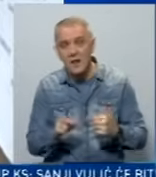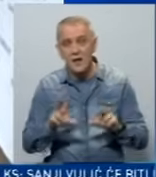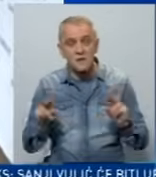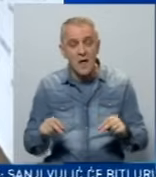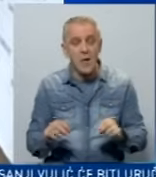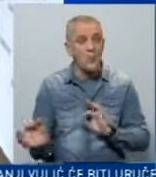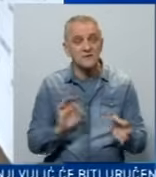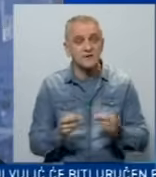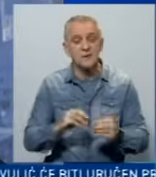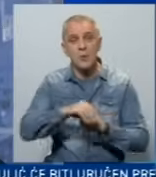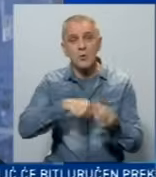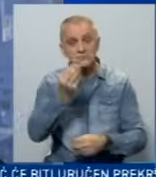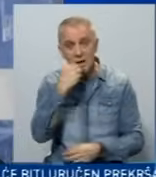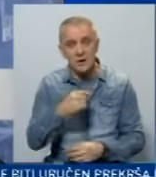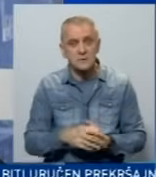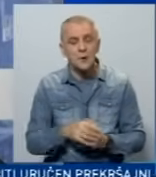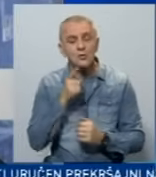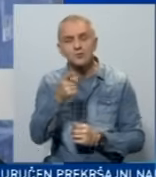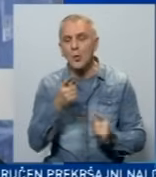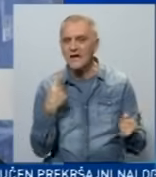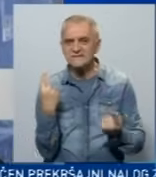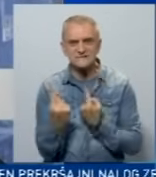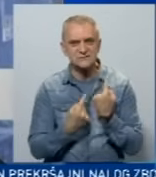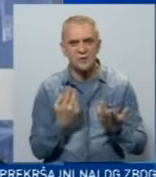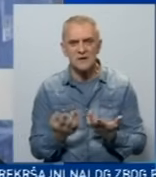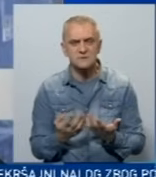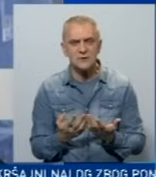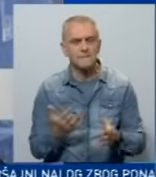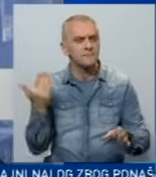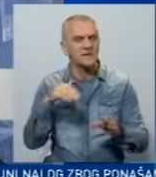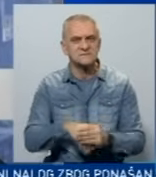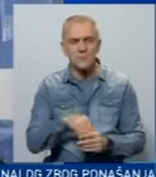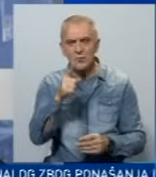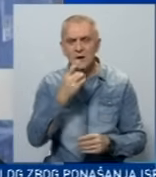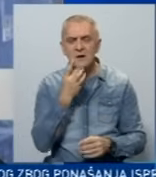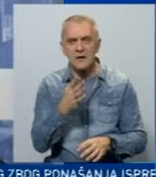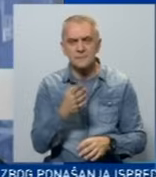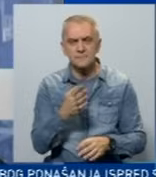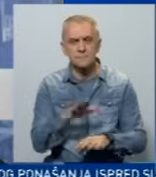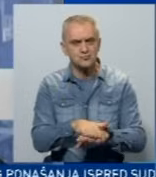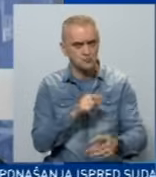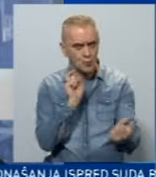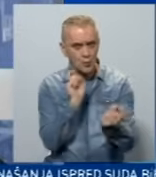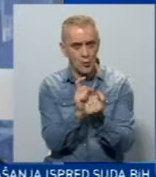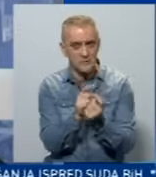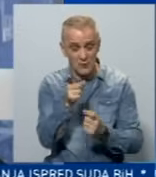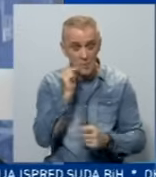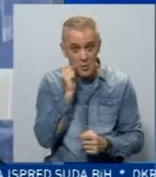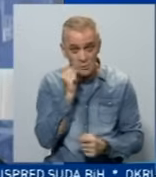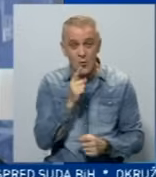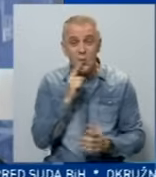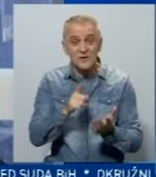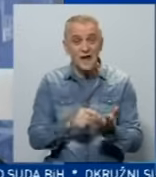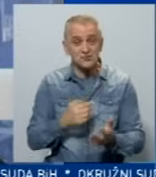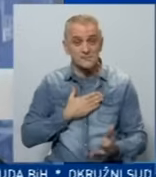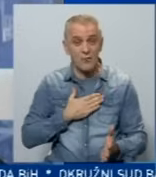porodici hranu. To je jedna paradoksalna situacija i zapravo kada stupite u kontakt sa tim ljudima koji traže